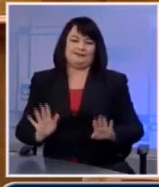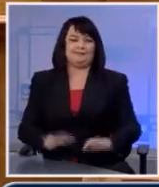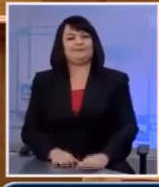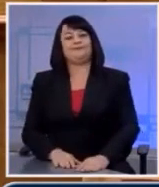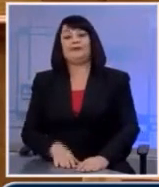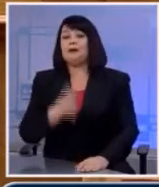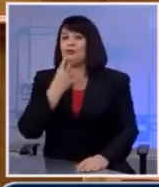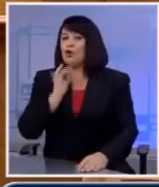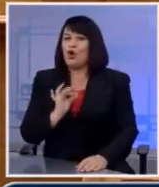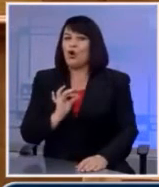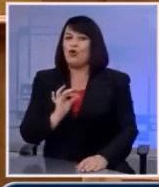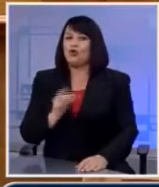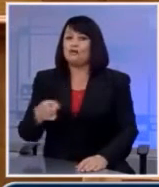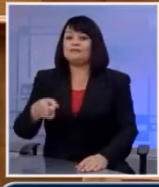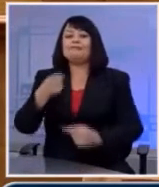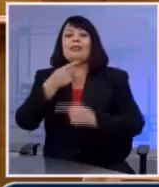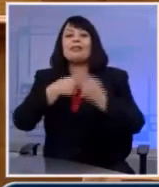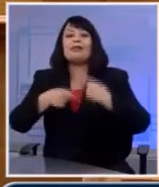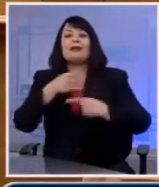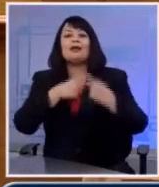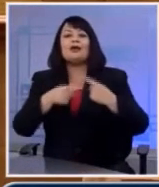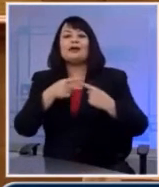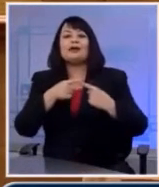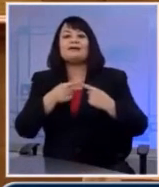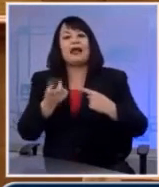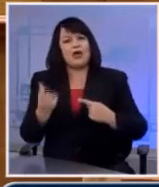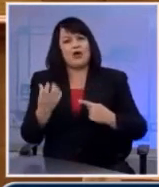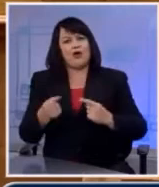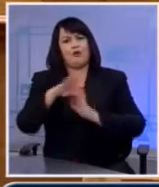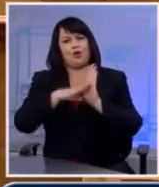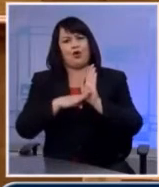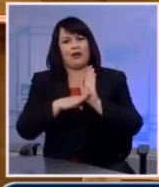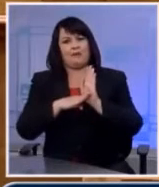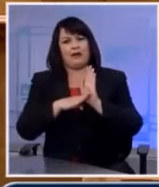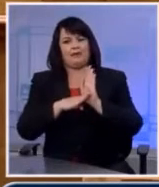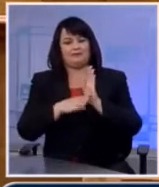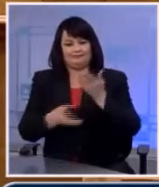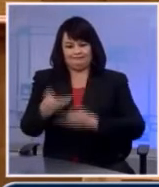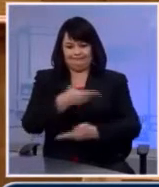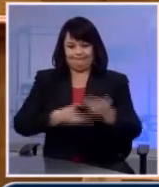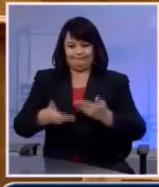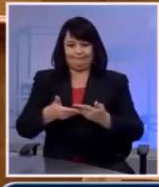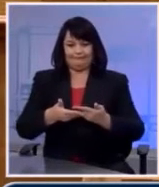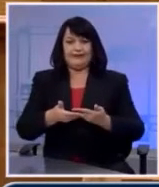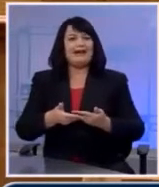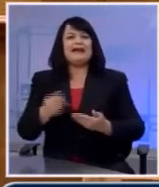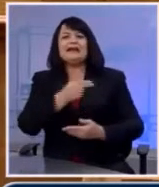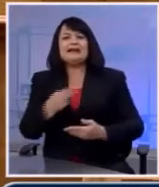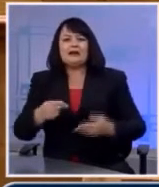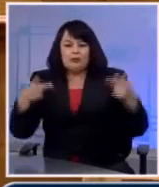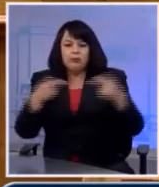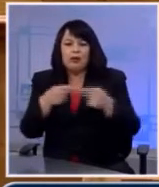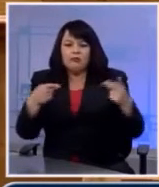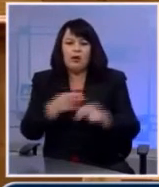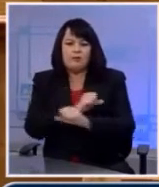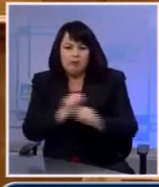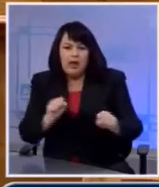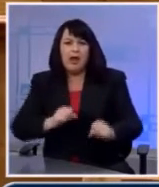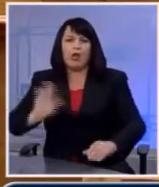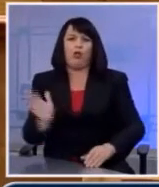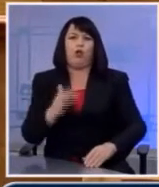Γιατί το δικό σας δήθεν εναλλακτικό πρόγραμμα είναι απολύσεις, περικοπές,